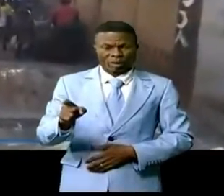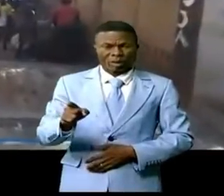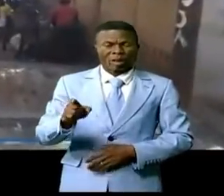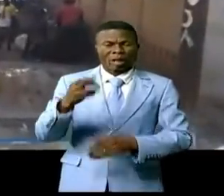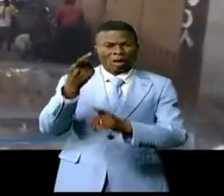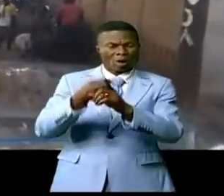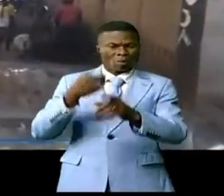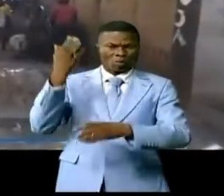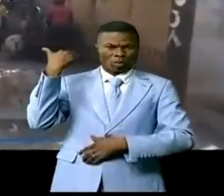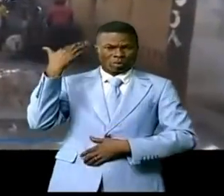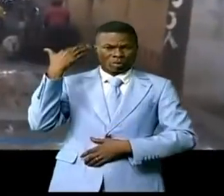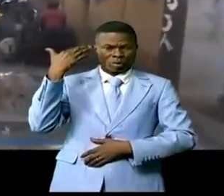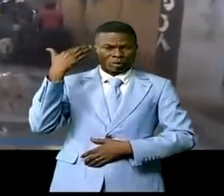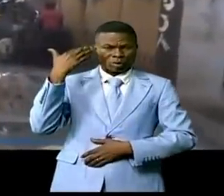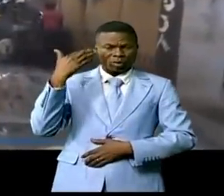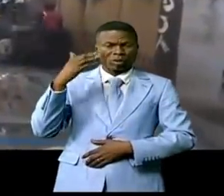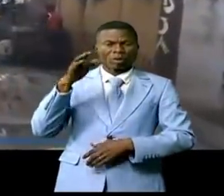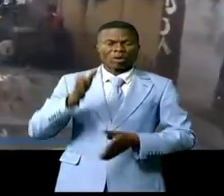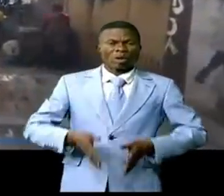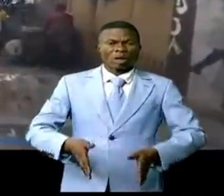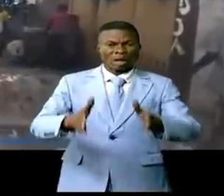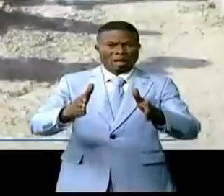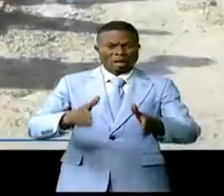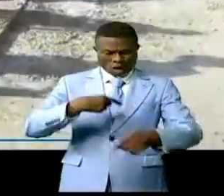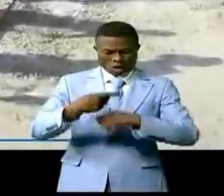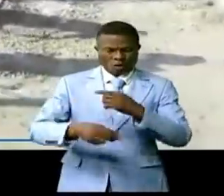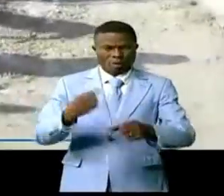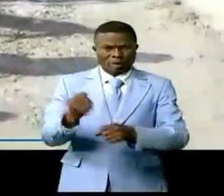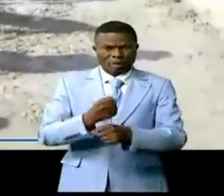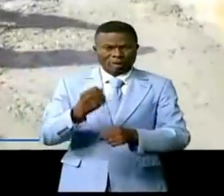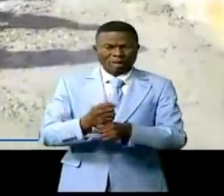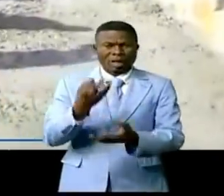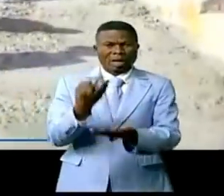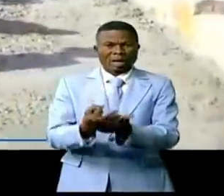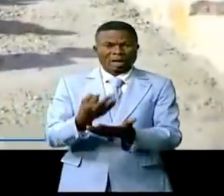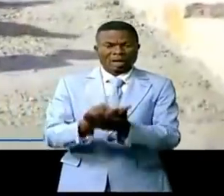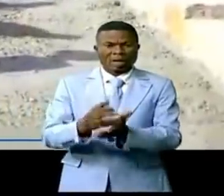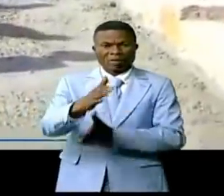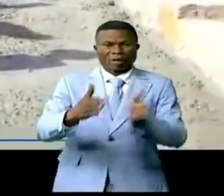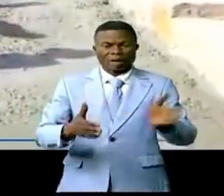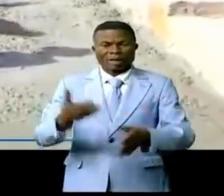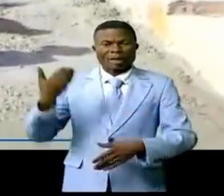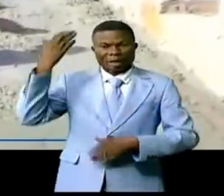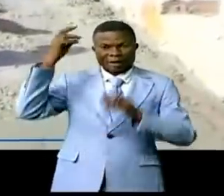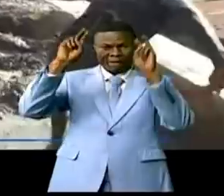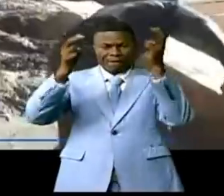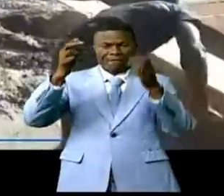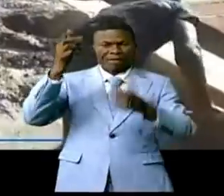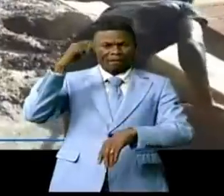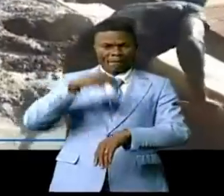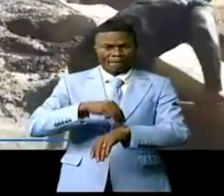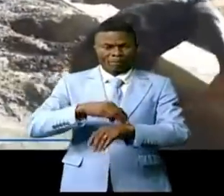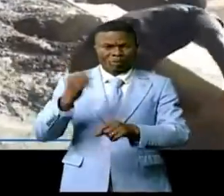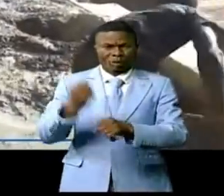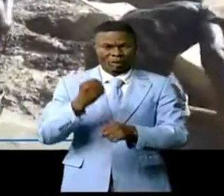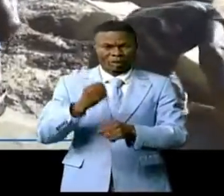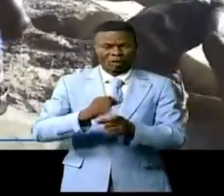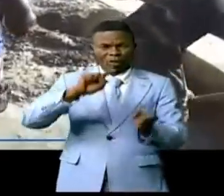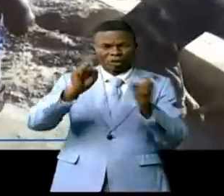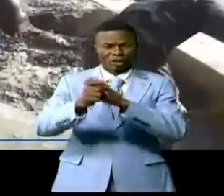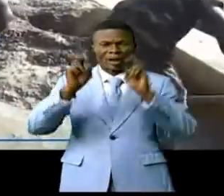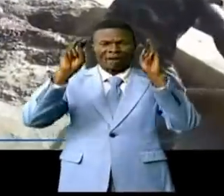quelques mois l'existence d'un chantier où s'exécute, sur fonds propres des recettes urbaines de la mairie, une série de travaux de